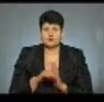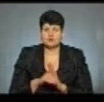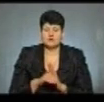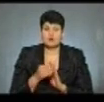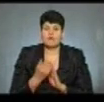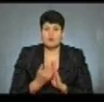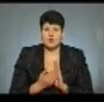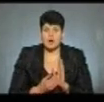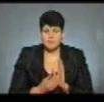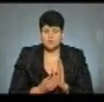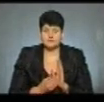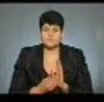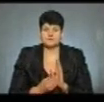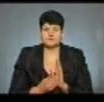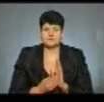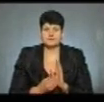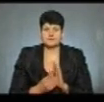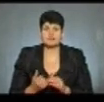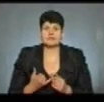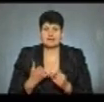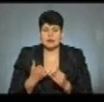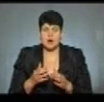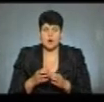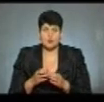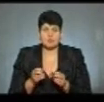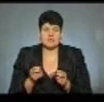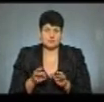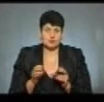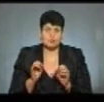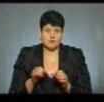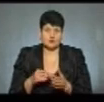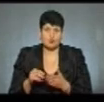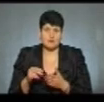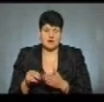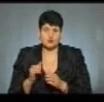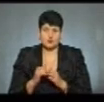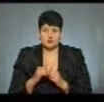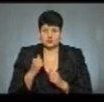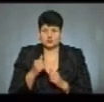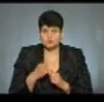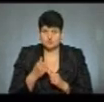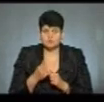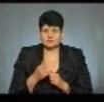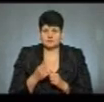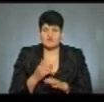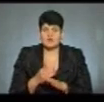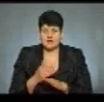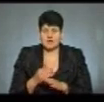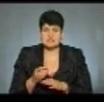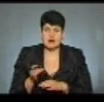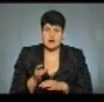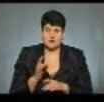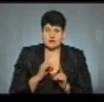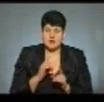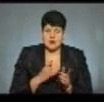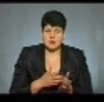певну програму, і для певних груп ризику може закуплятися щорічно, виділяється або районна